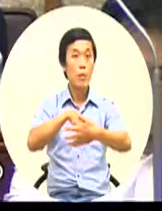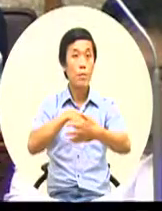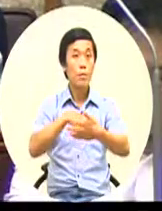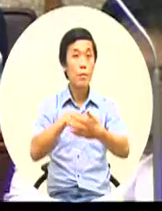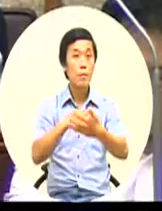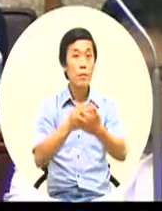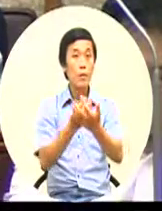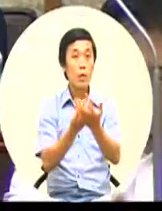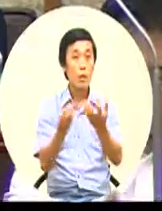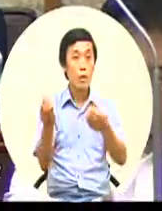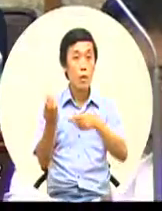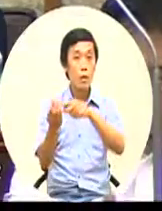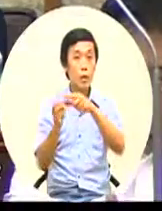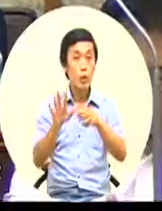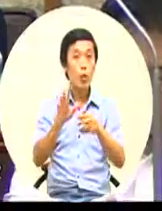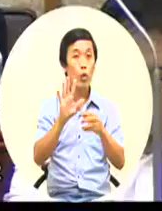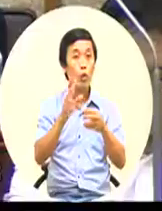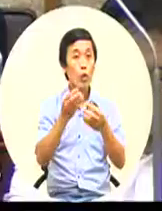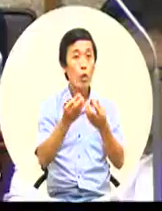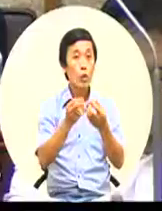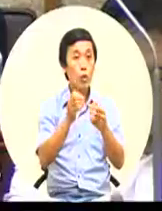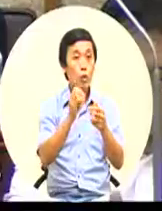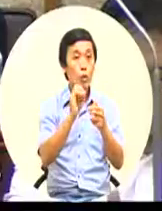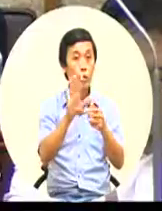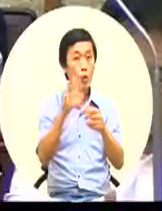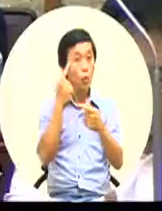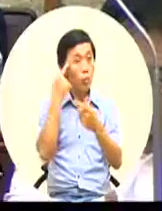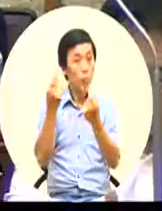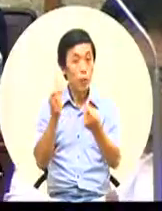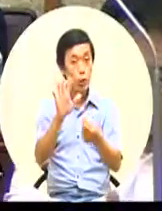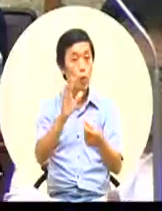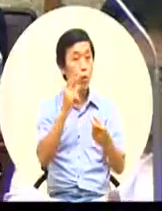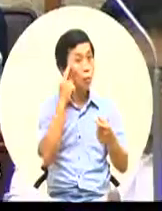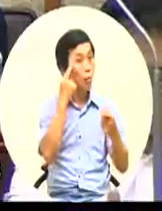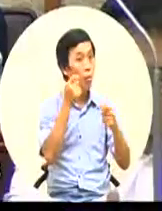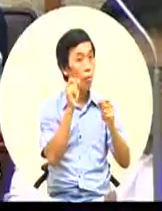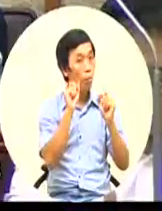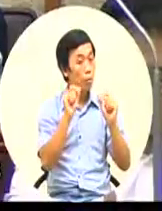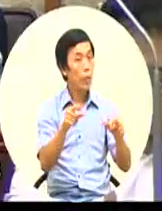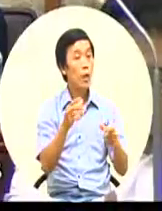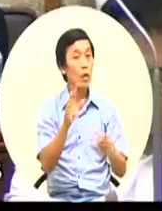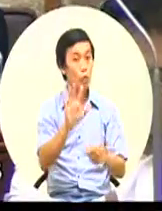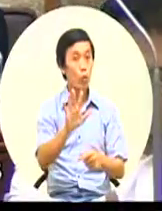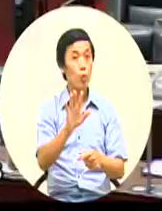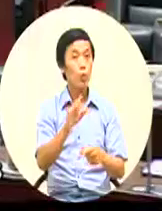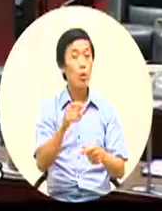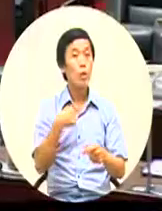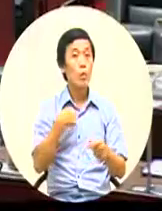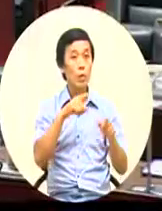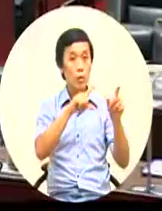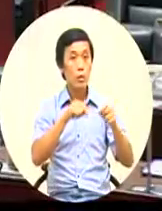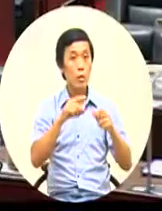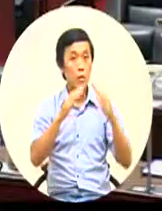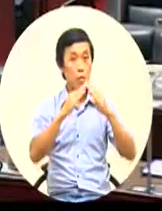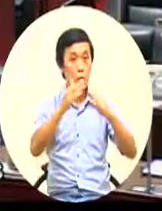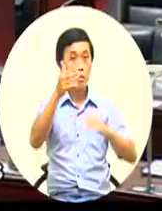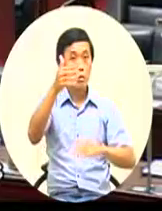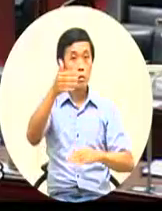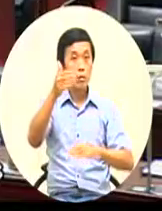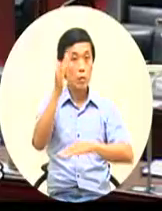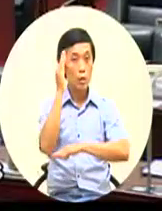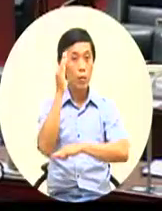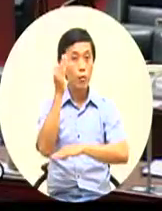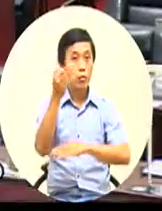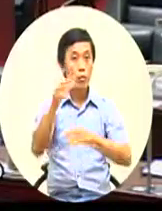与的人有些有共识，有些没共识的。 局长， 所以说 根据 达成结论， 是的，根据市政府提供的资料